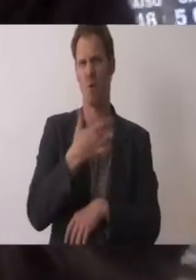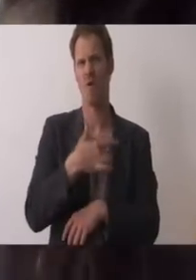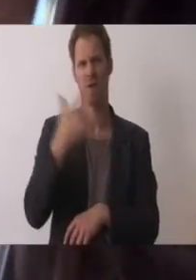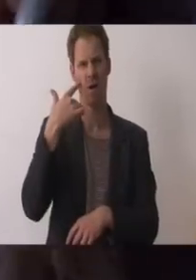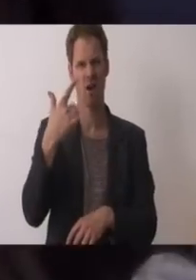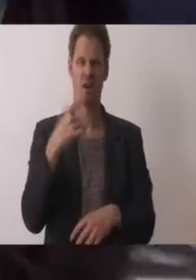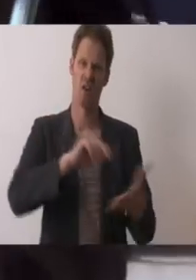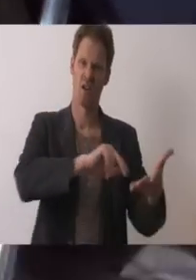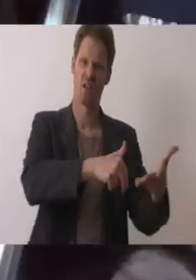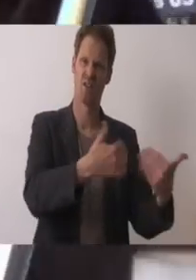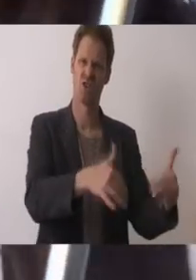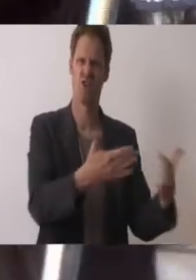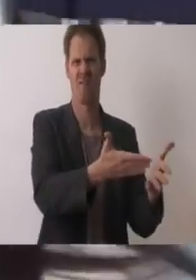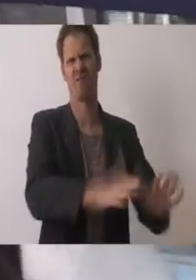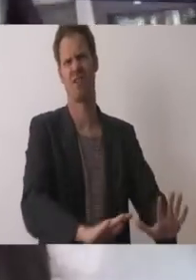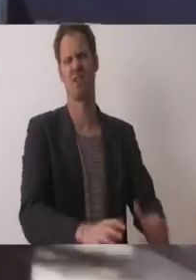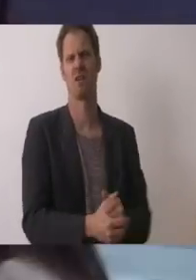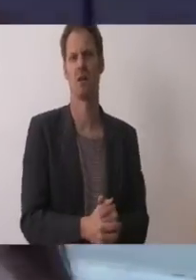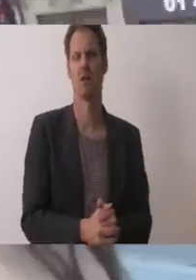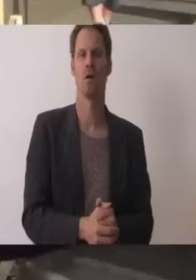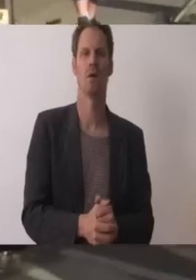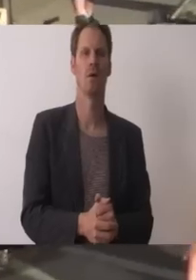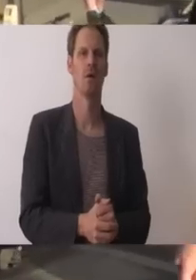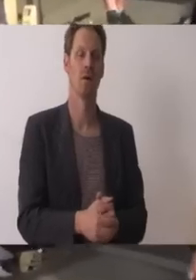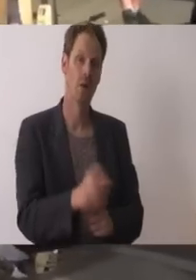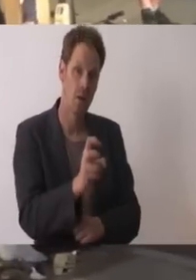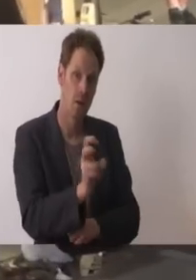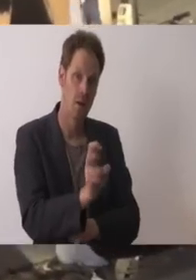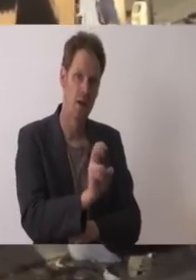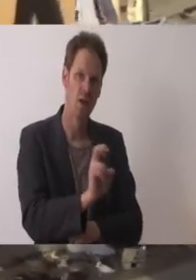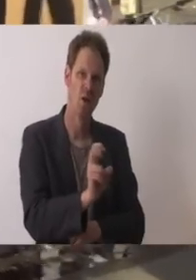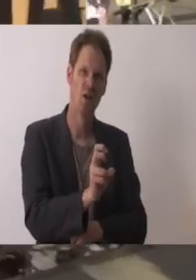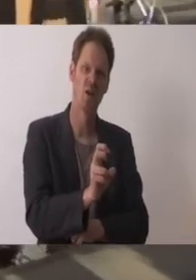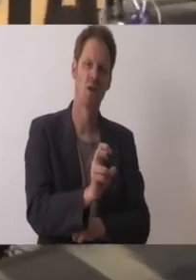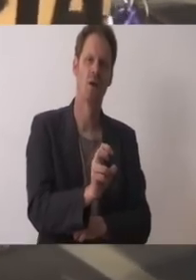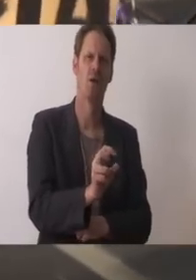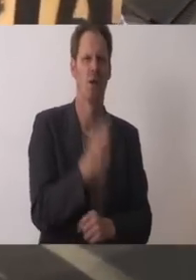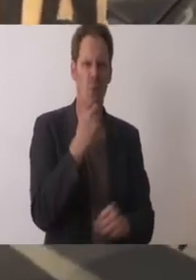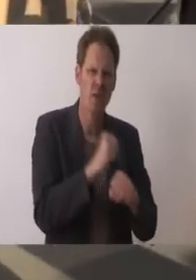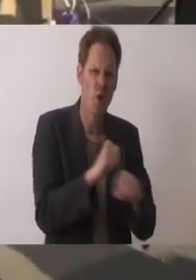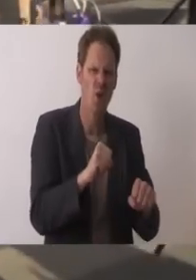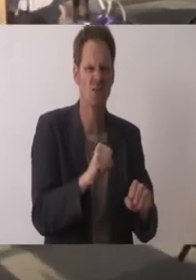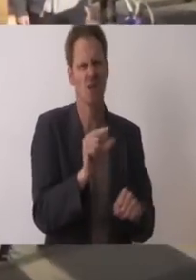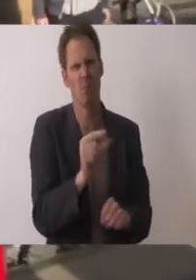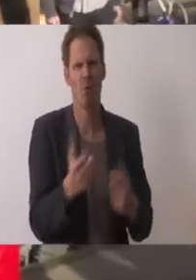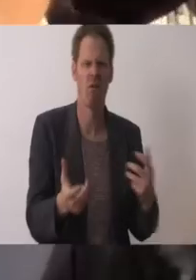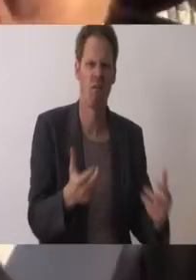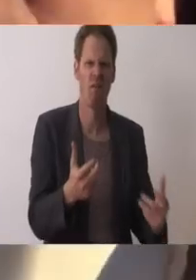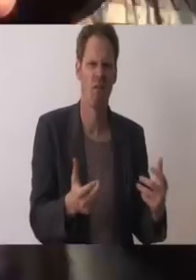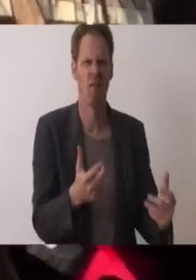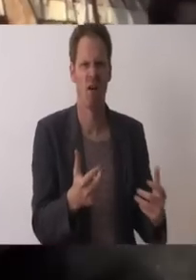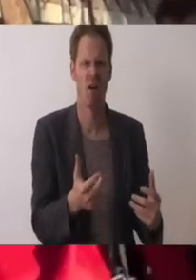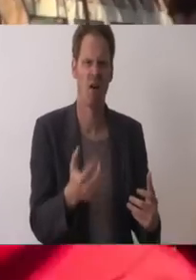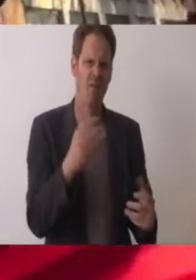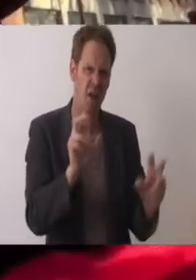lutter contre ce traité. Ont déjà tout est négocié. Beaucoup d'écologistes ici, ça sent un peu mauvais. Hein. C'est un petit peu terroriste, un petit